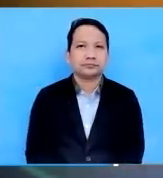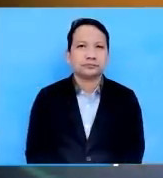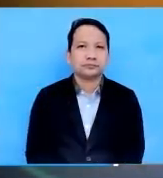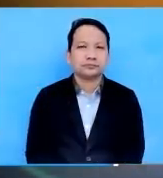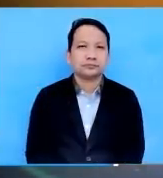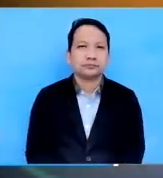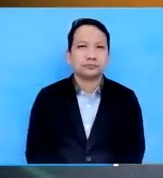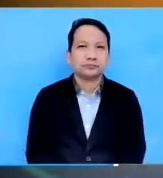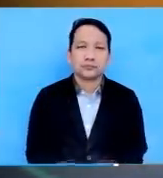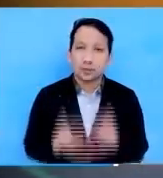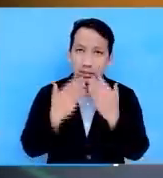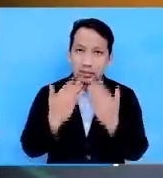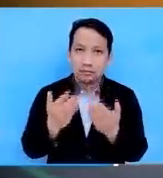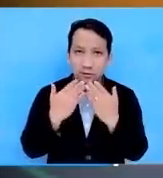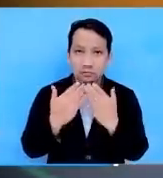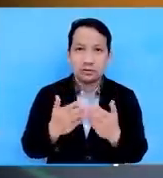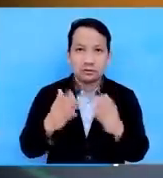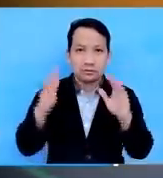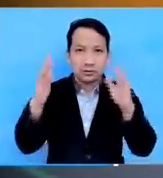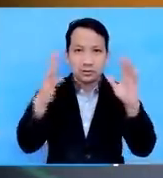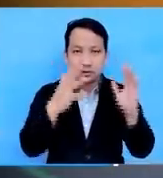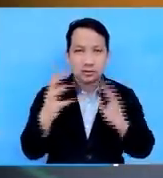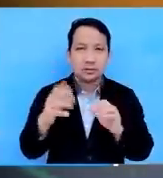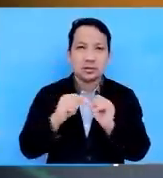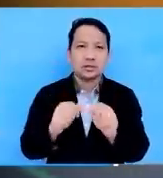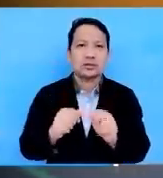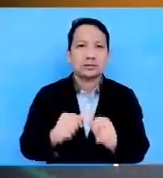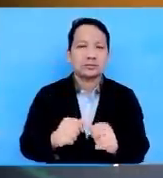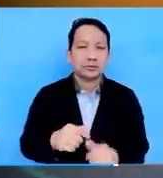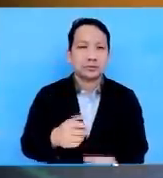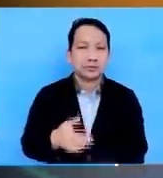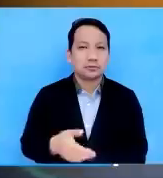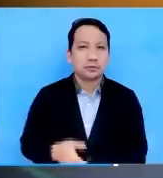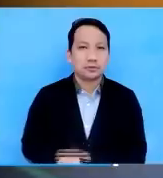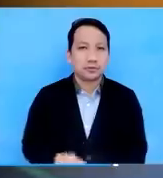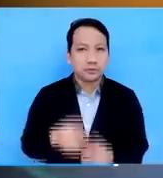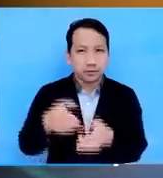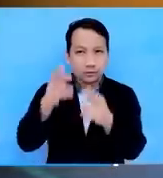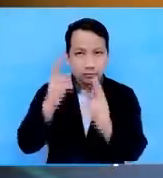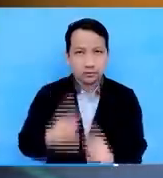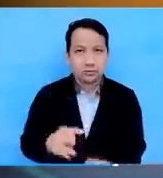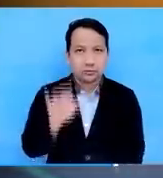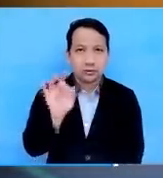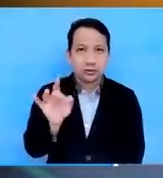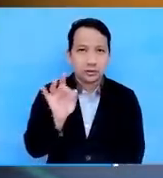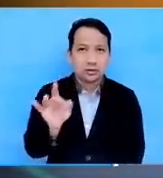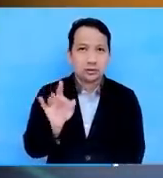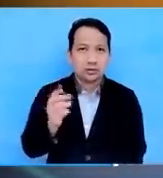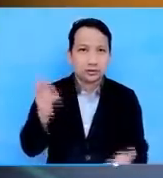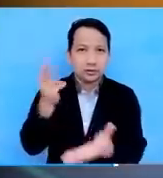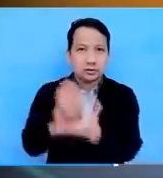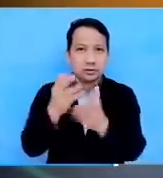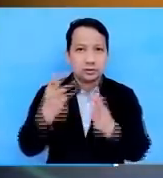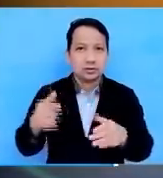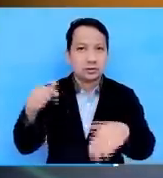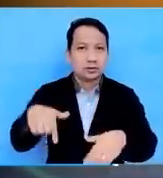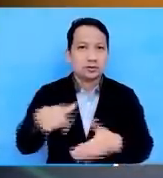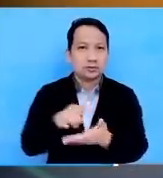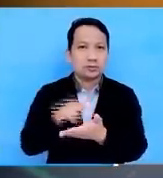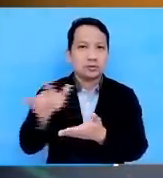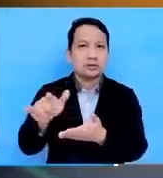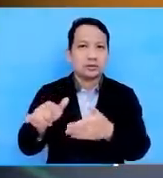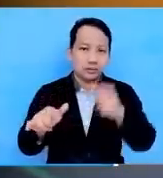Pasasalamat at palakpakan. Yan ang pagsaludong natanggap ng mahigit 80 Pinoy rescuers mula sa flight crew na ito ng Turkish